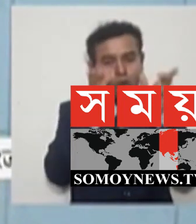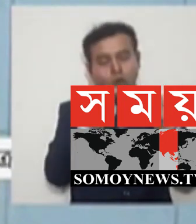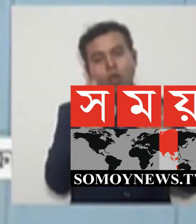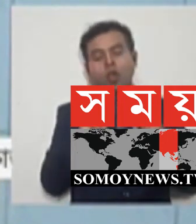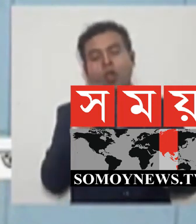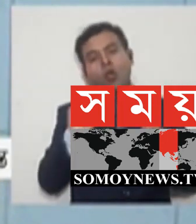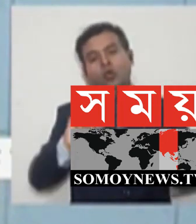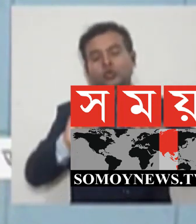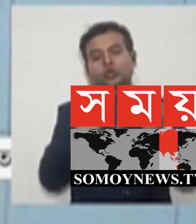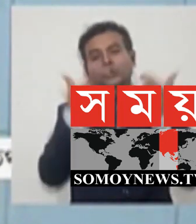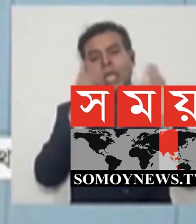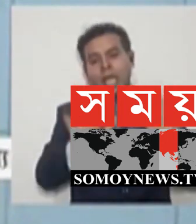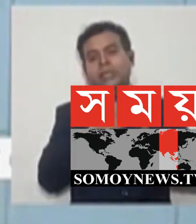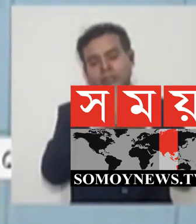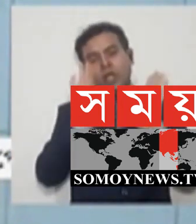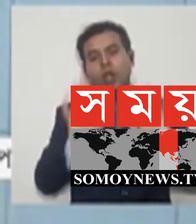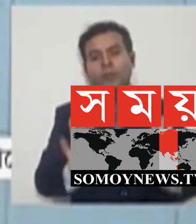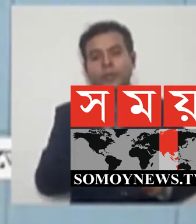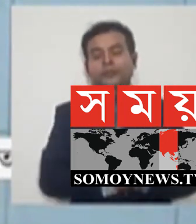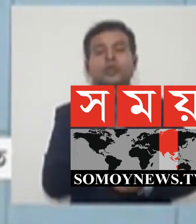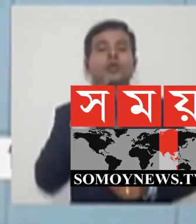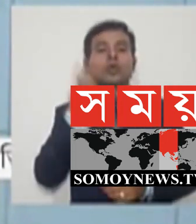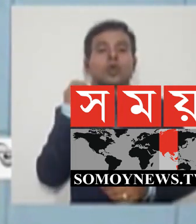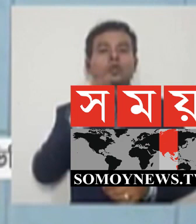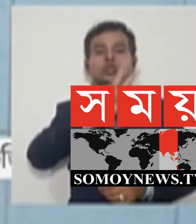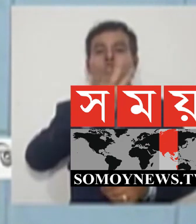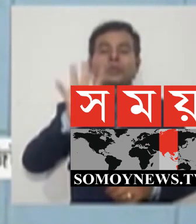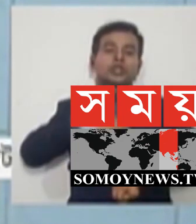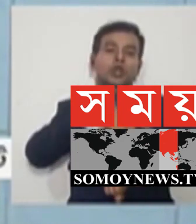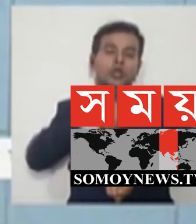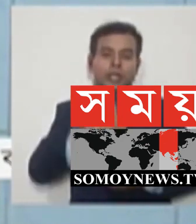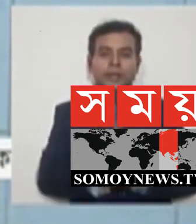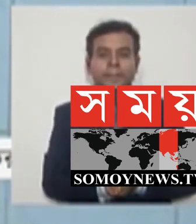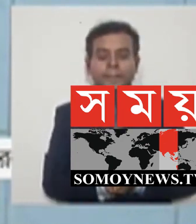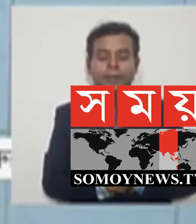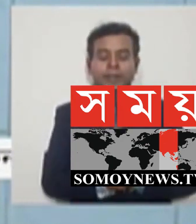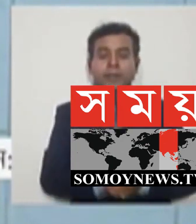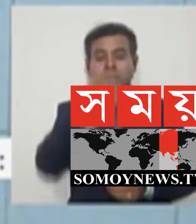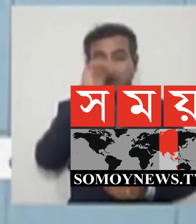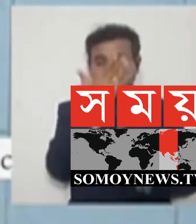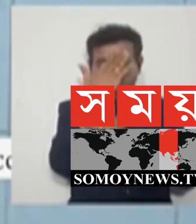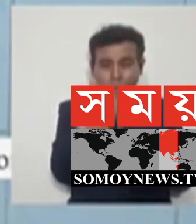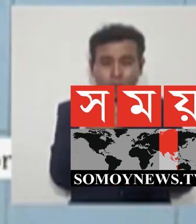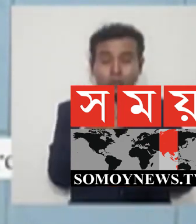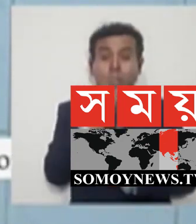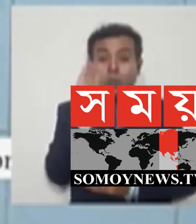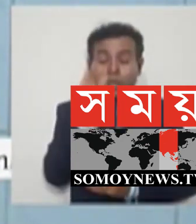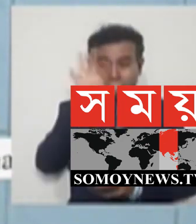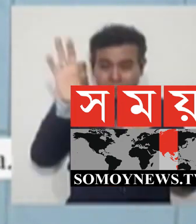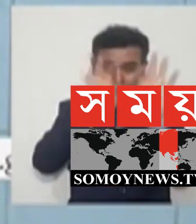গত 24 ঘন্টায় আমরা নমুনা সংগ্রহ করেছি